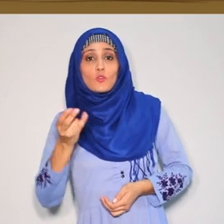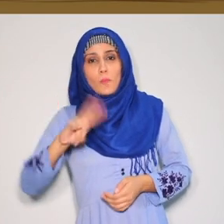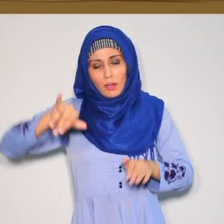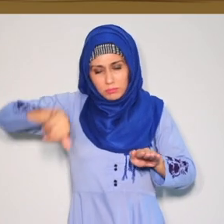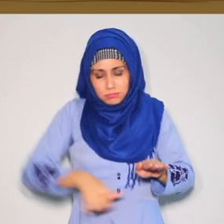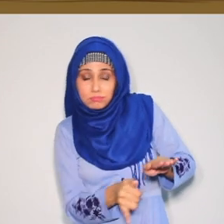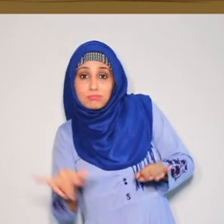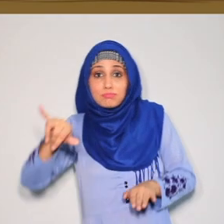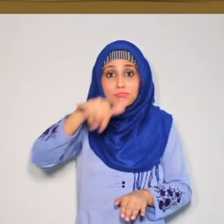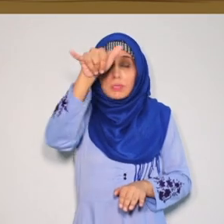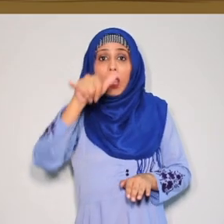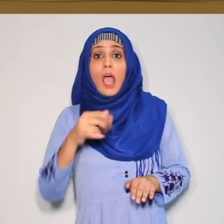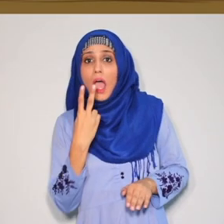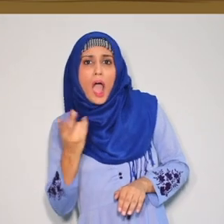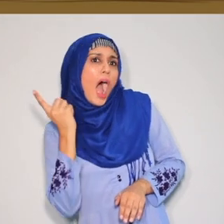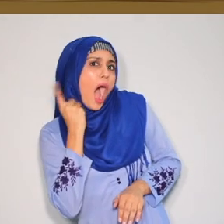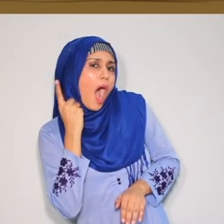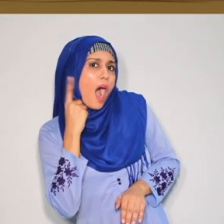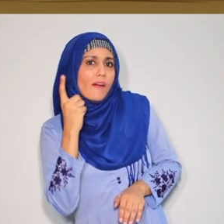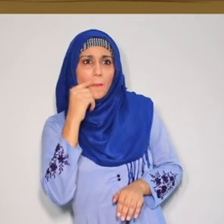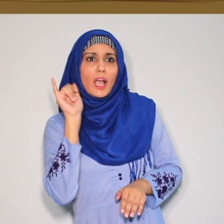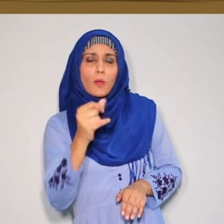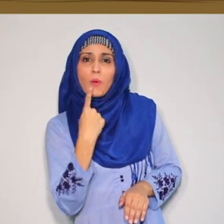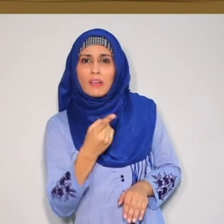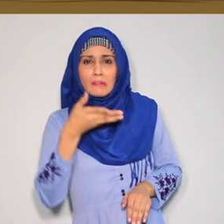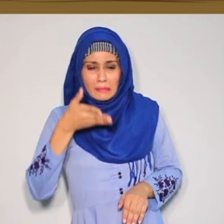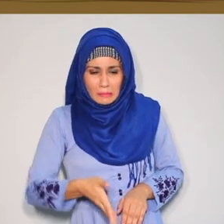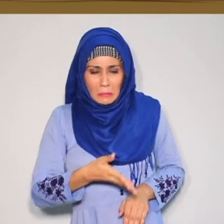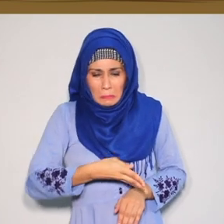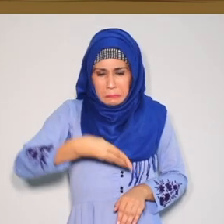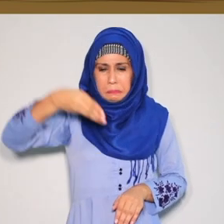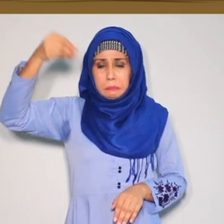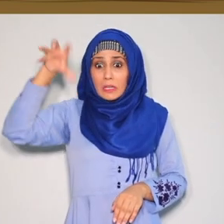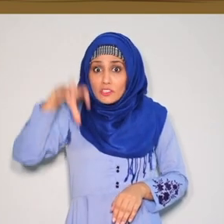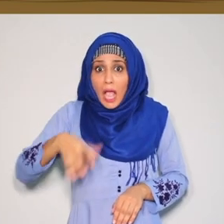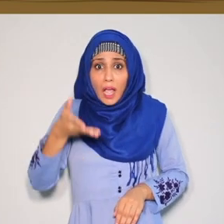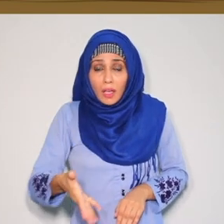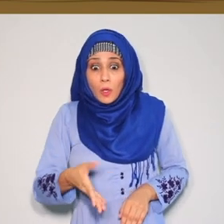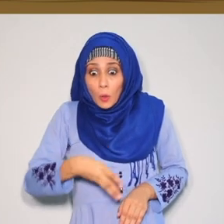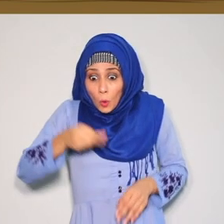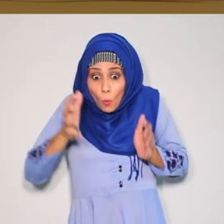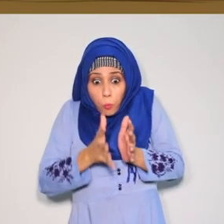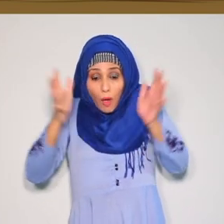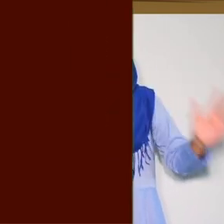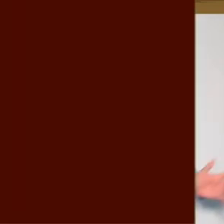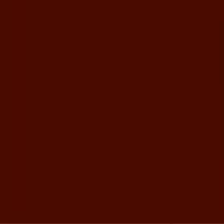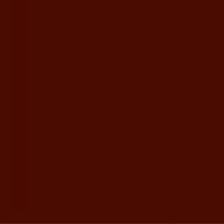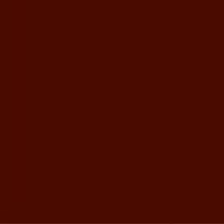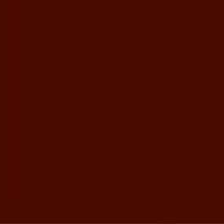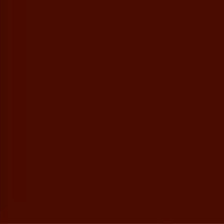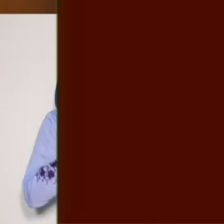हवा में उड़ा। उसे अपने आगे से टुक टुक की आवाज आई, ये तो थर का सहरा है, इतनी सारी रेत,